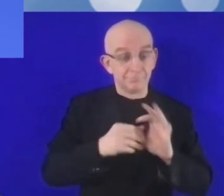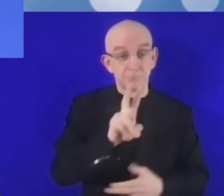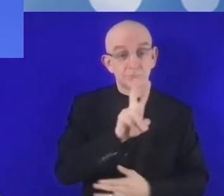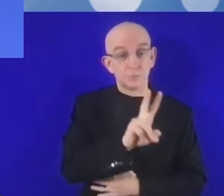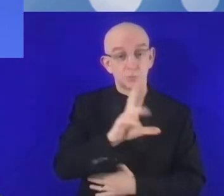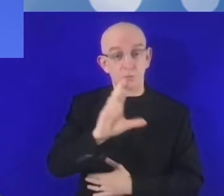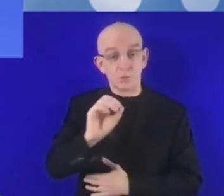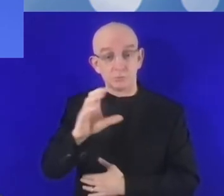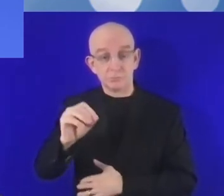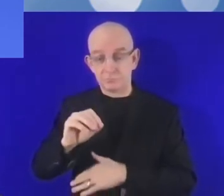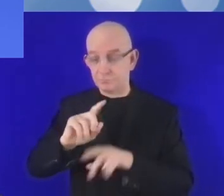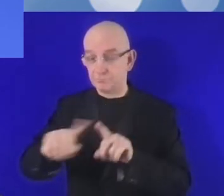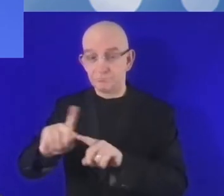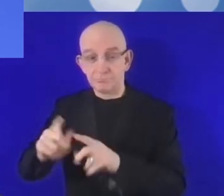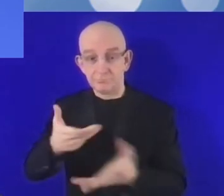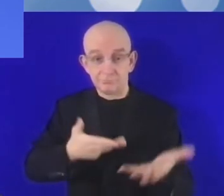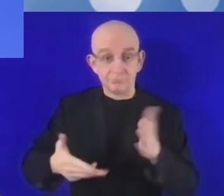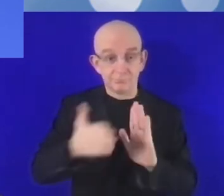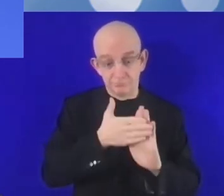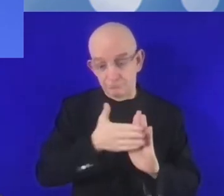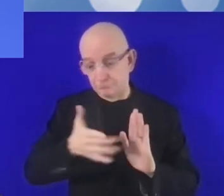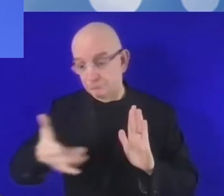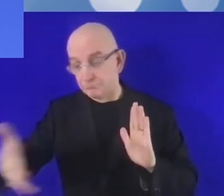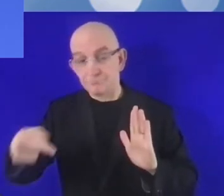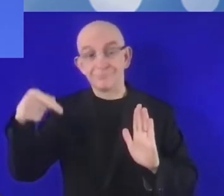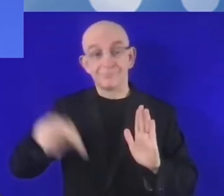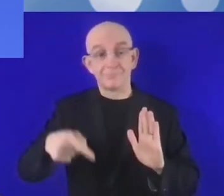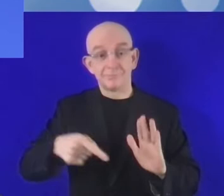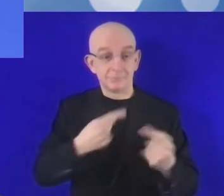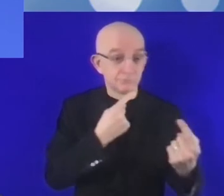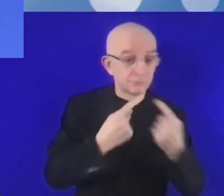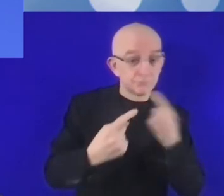l'université. Et tous ces participants vont s'engager lors de